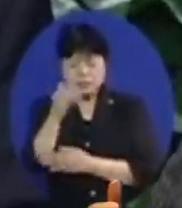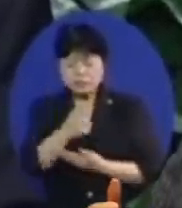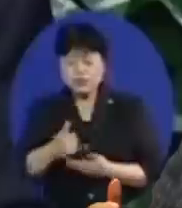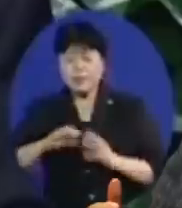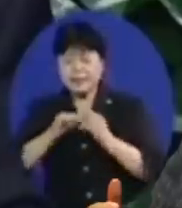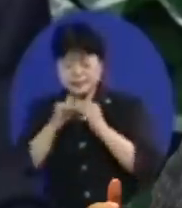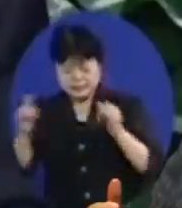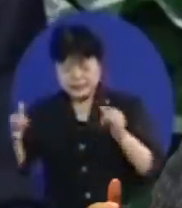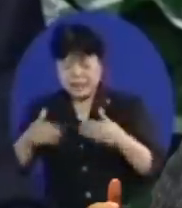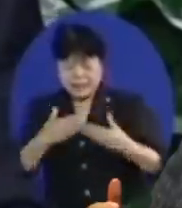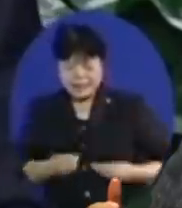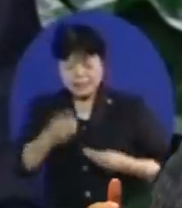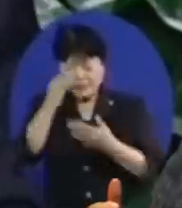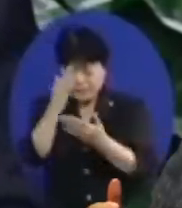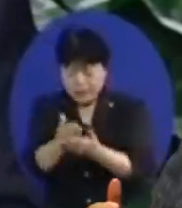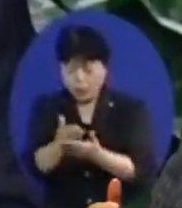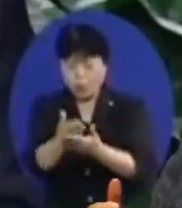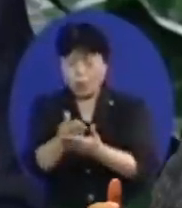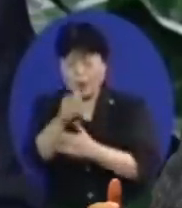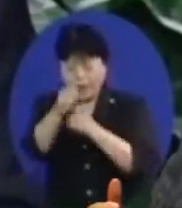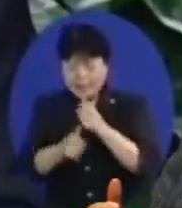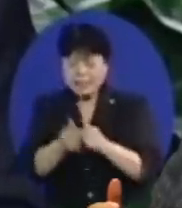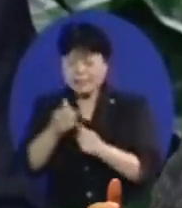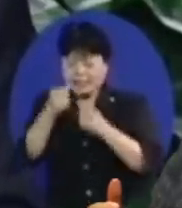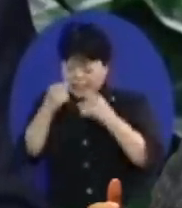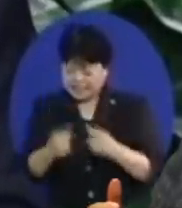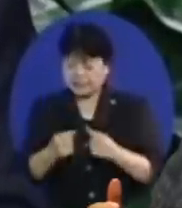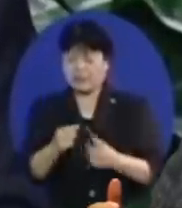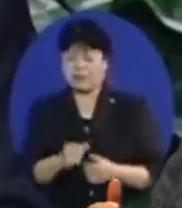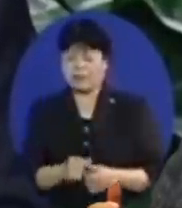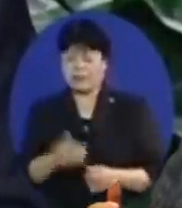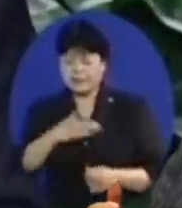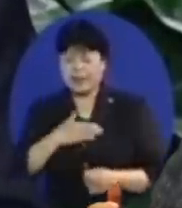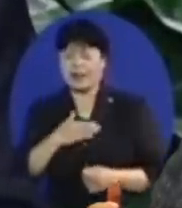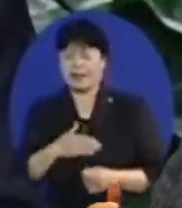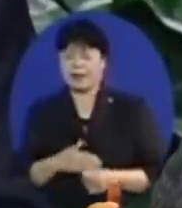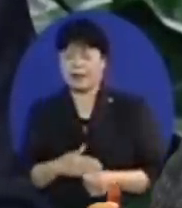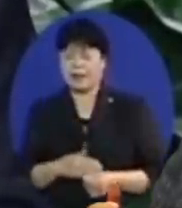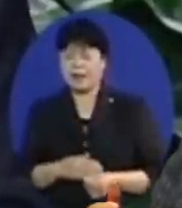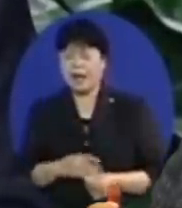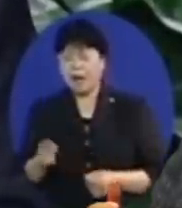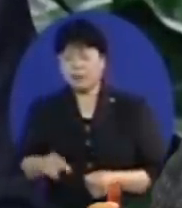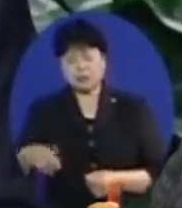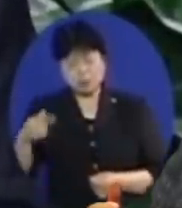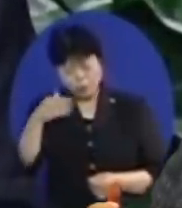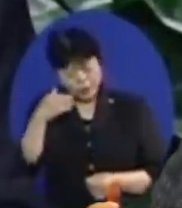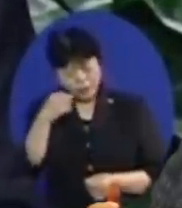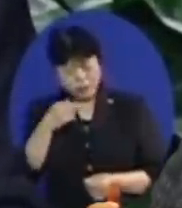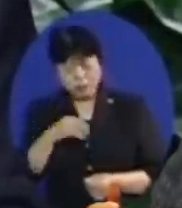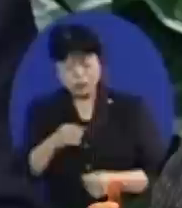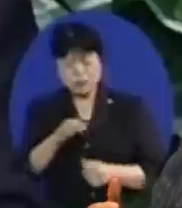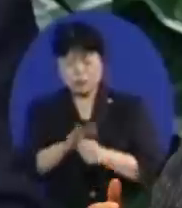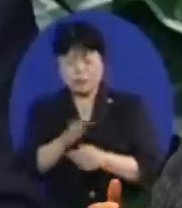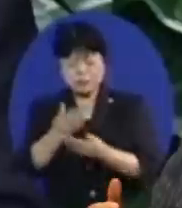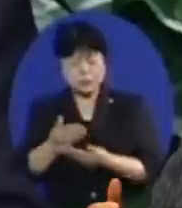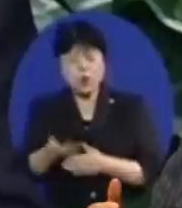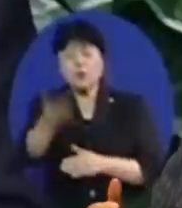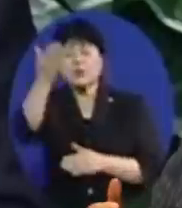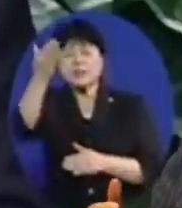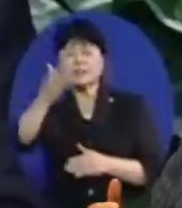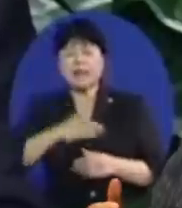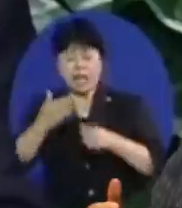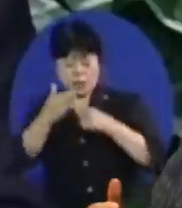백성들이 낙심하지 말고 하나님이 계신 이상 내가 아무 일도 할 수 없고 내 이웃의 도움을 받을 수 없어도 위에서